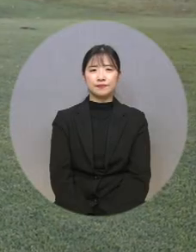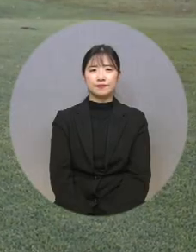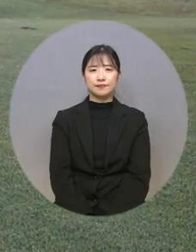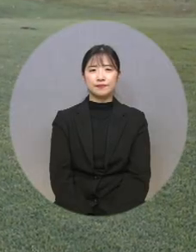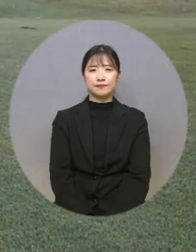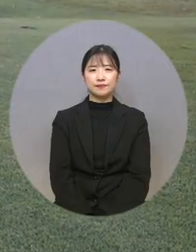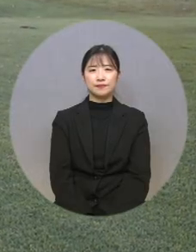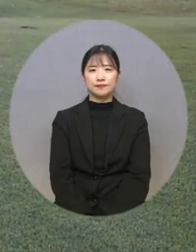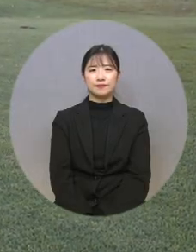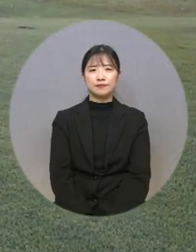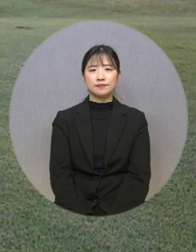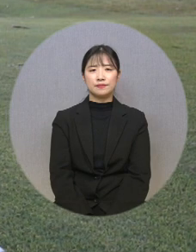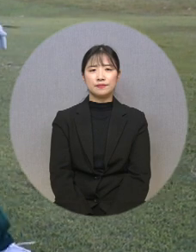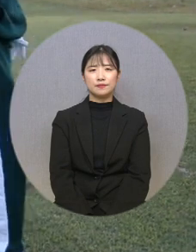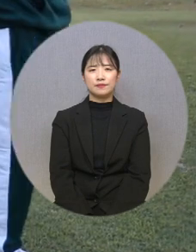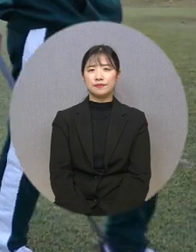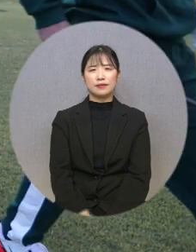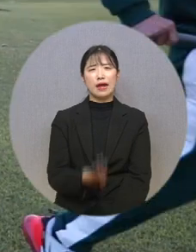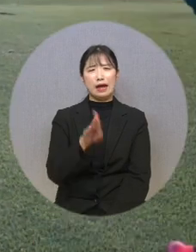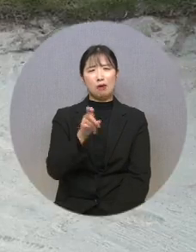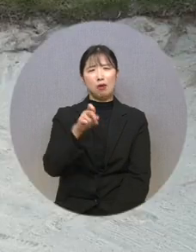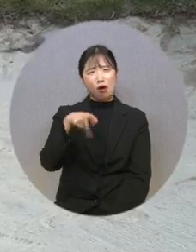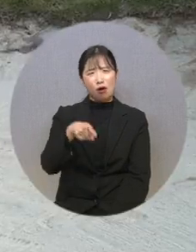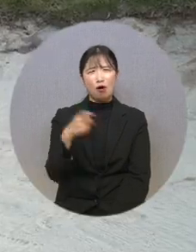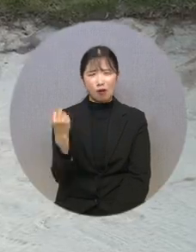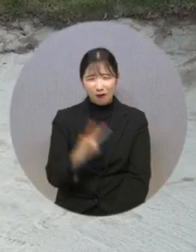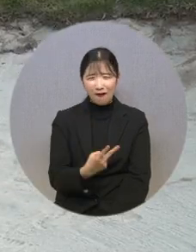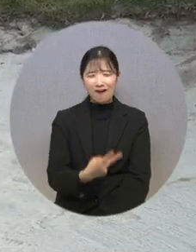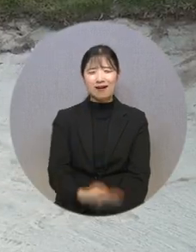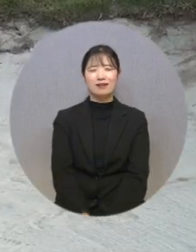와 먹였다 진짜. 먹으러 또 갔나봐.